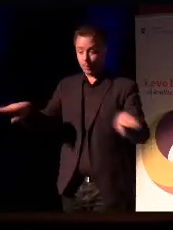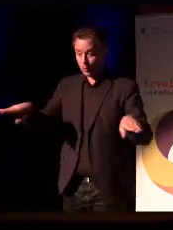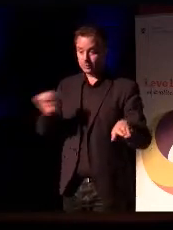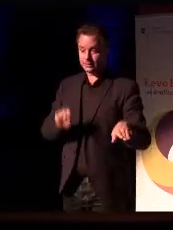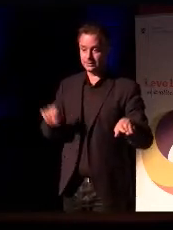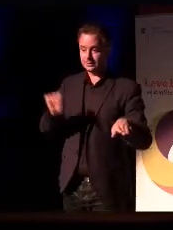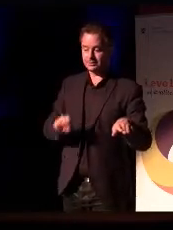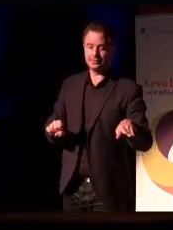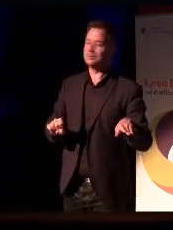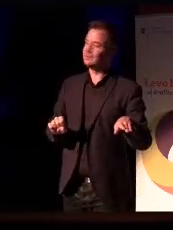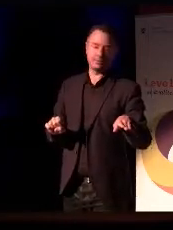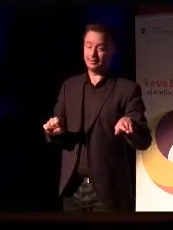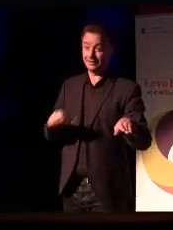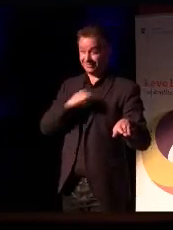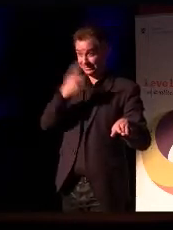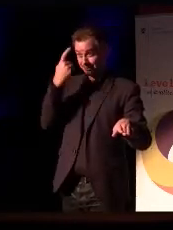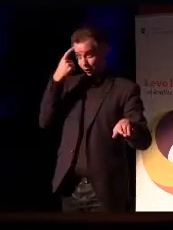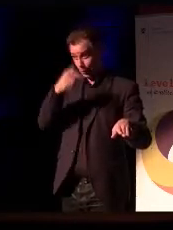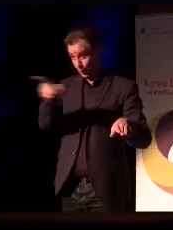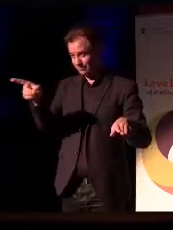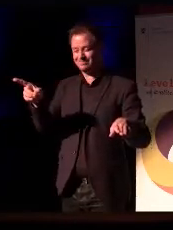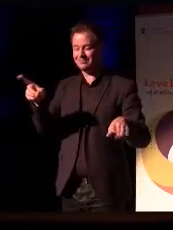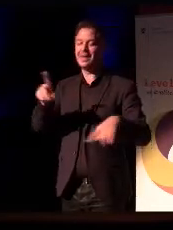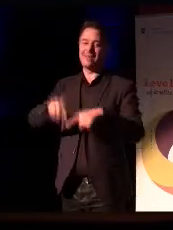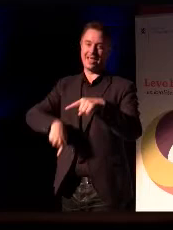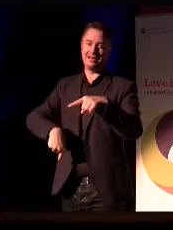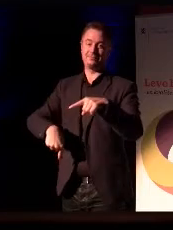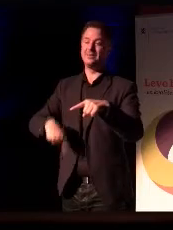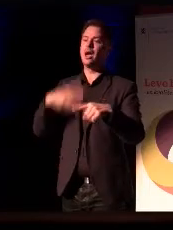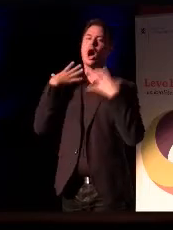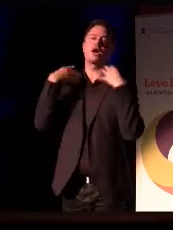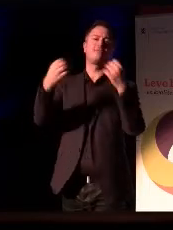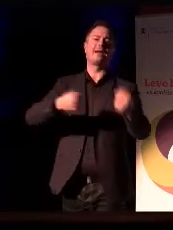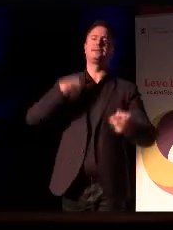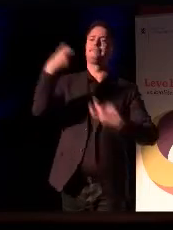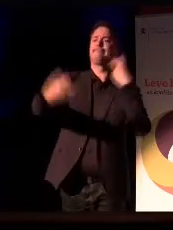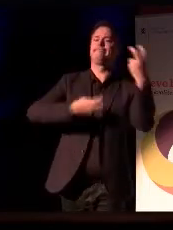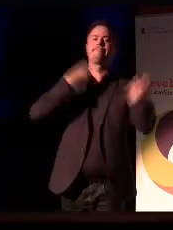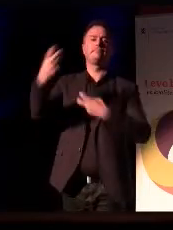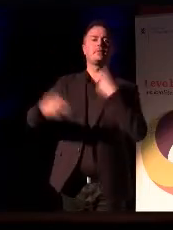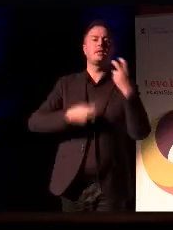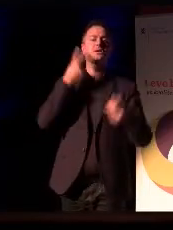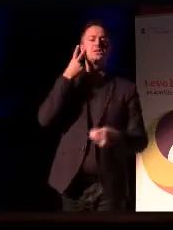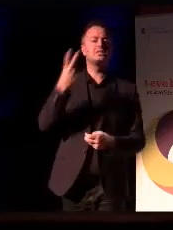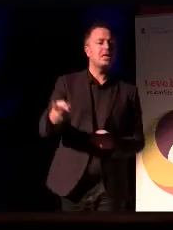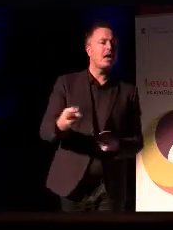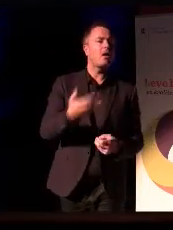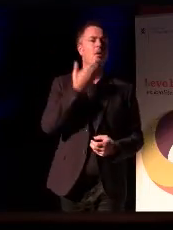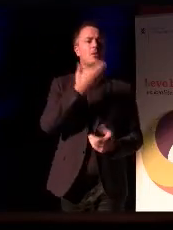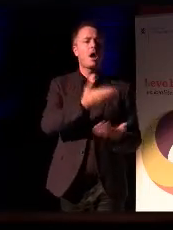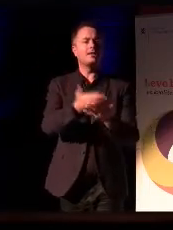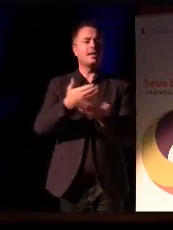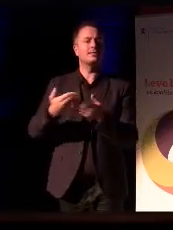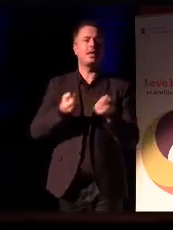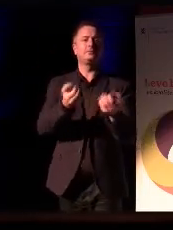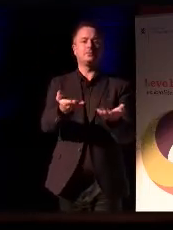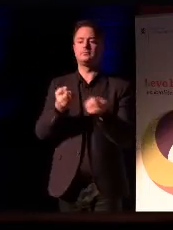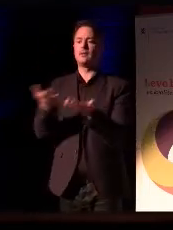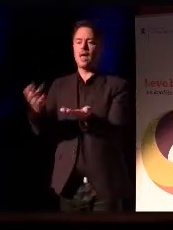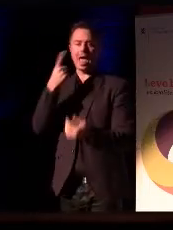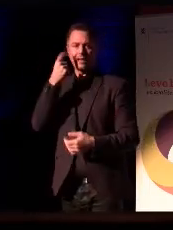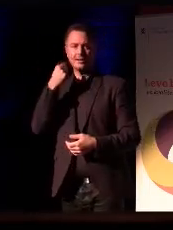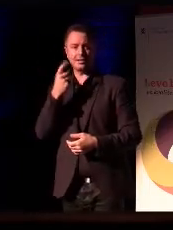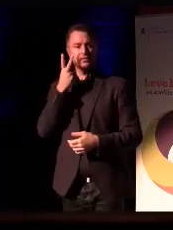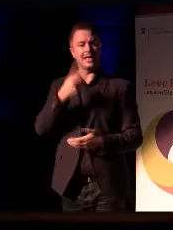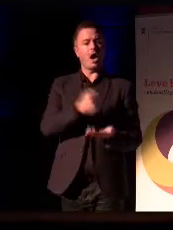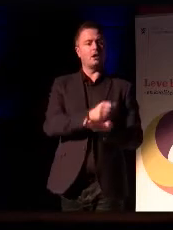mye ute og reist. Vi har sett mange eksempler på gode tjenester til eldre. Vi har sett ansatte som står på hver eneste dag